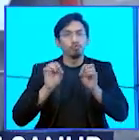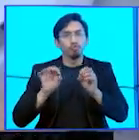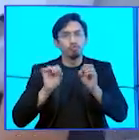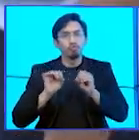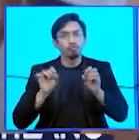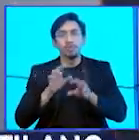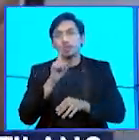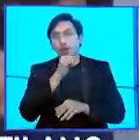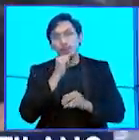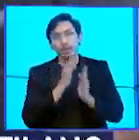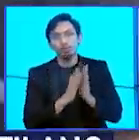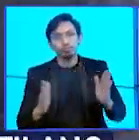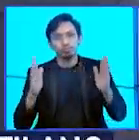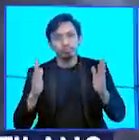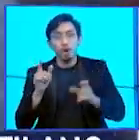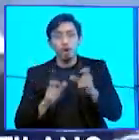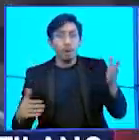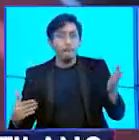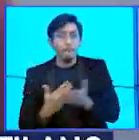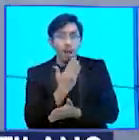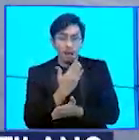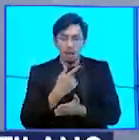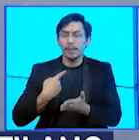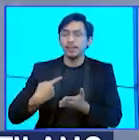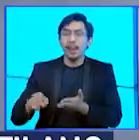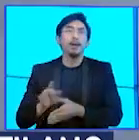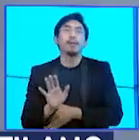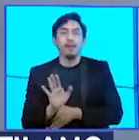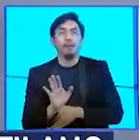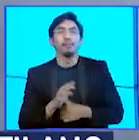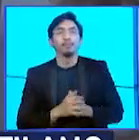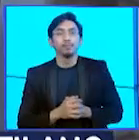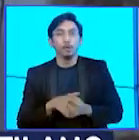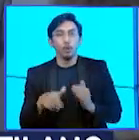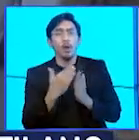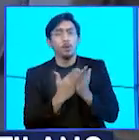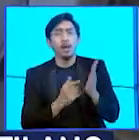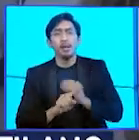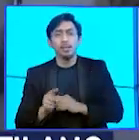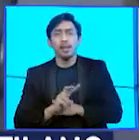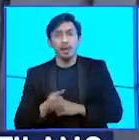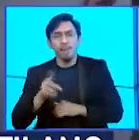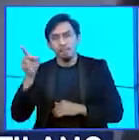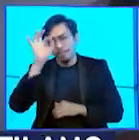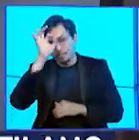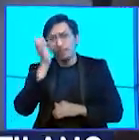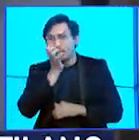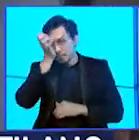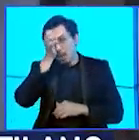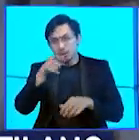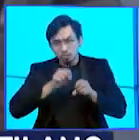sepekan, para pelanggar aturan belum diberikan sanksi tilang. Untuk menegakkan aturan ganjil genap, Satlantas Polresta Denpasar